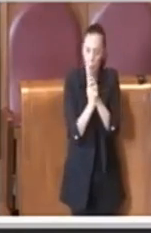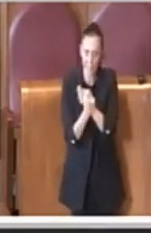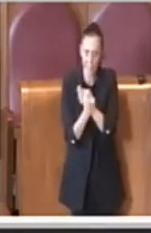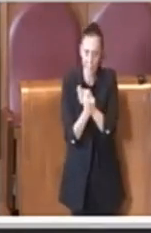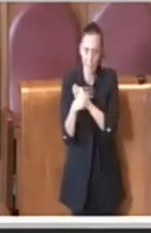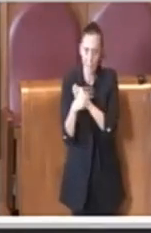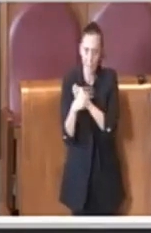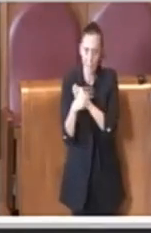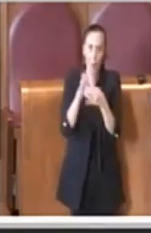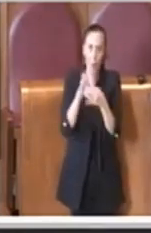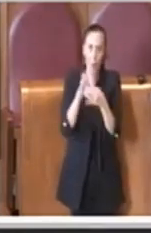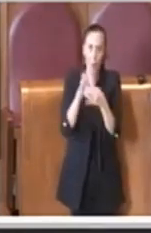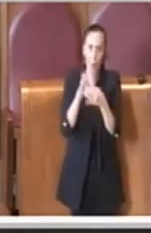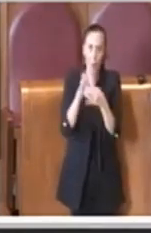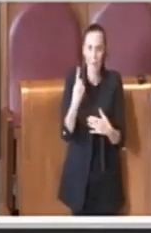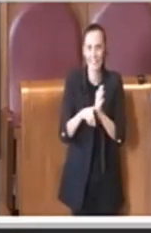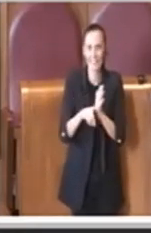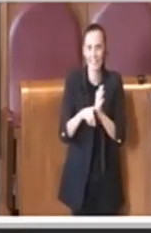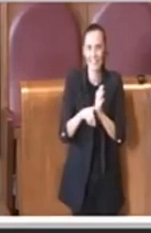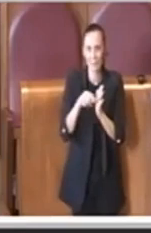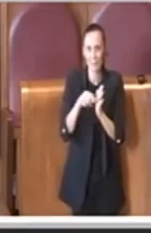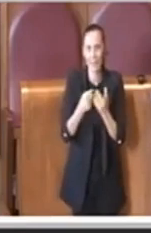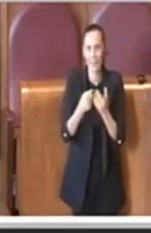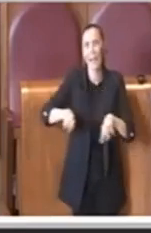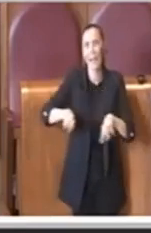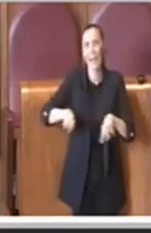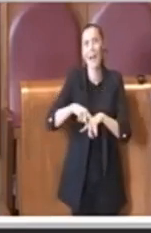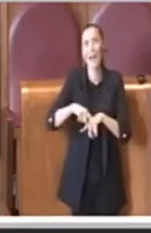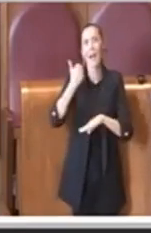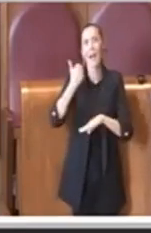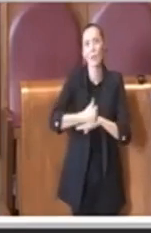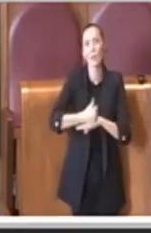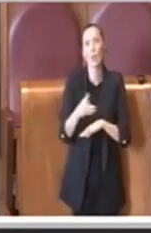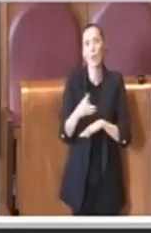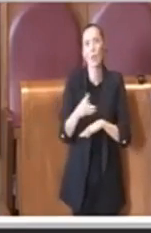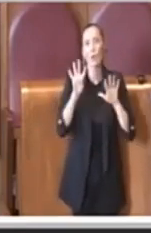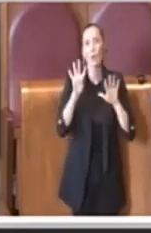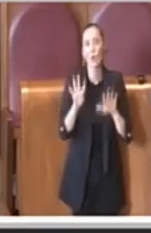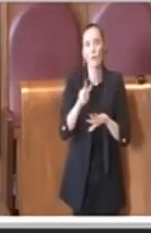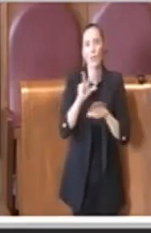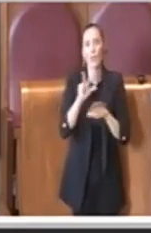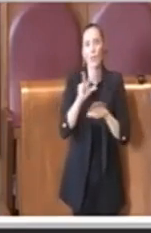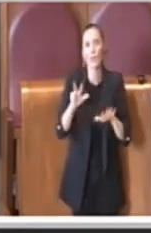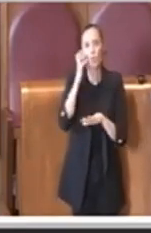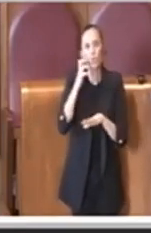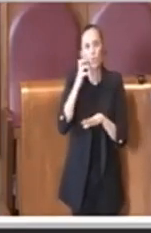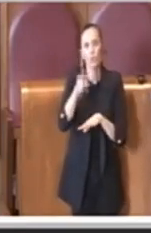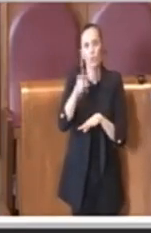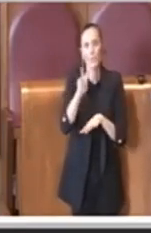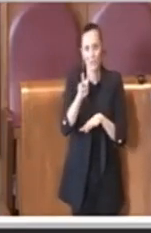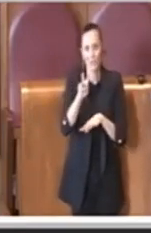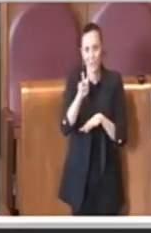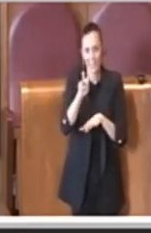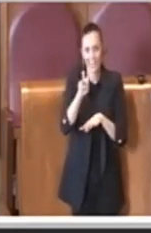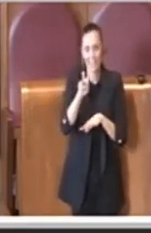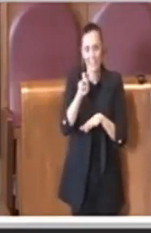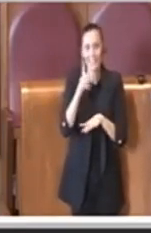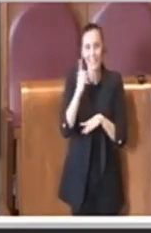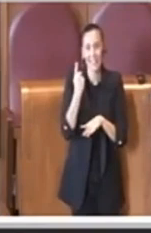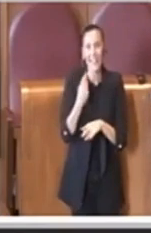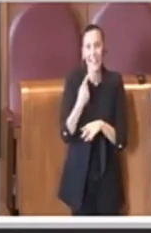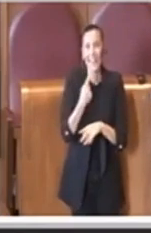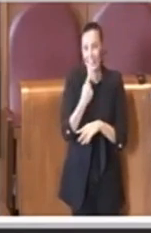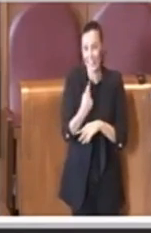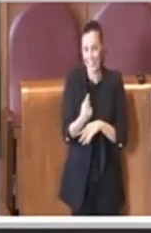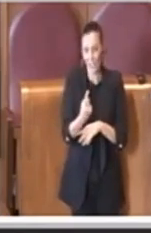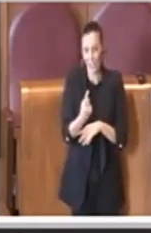la deliberazione della giunta Capitolina numero 9 del 28 gennaio 2 20 che concerne